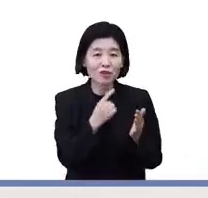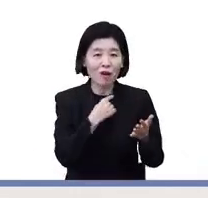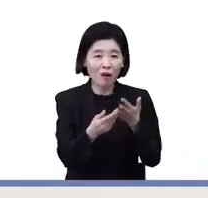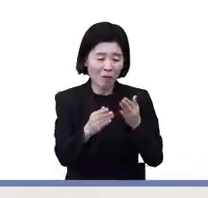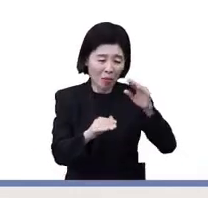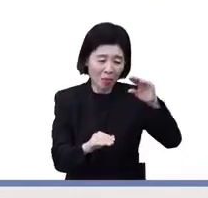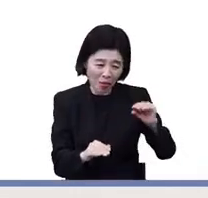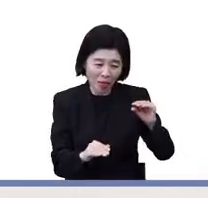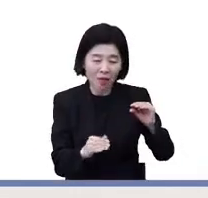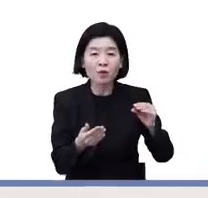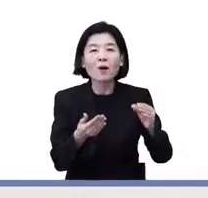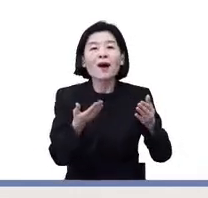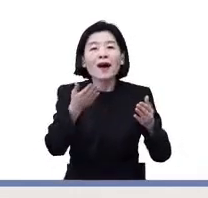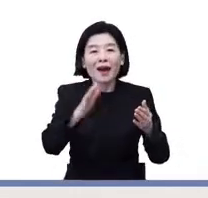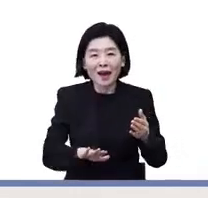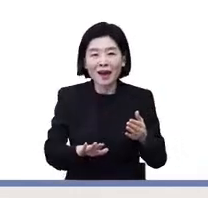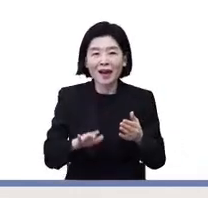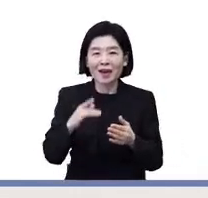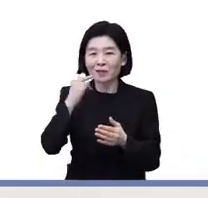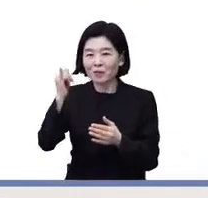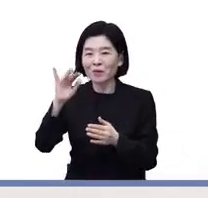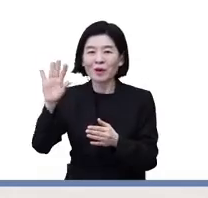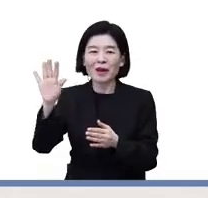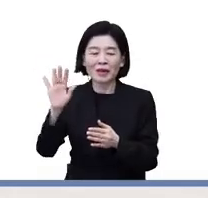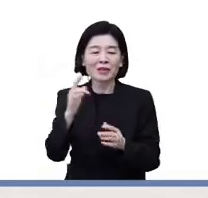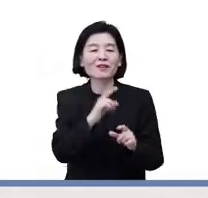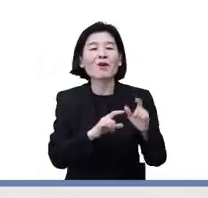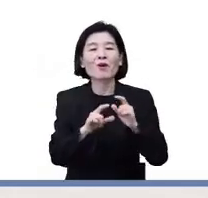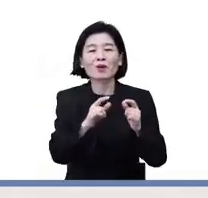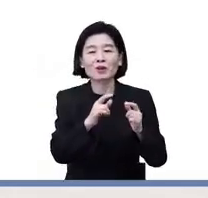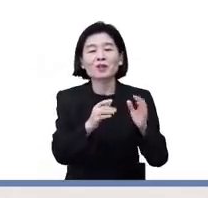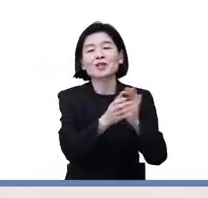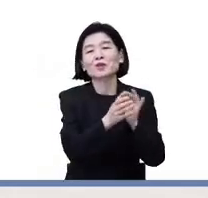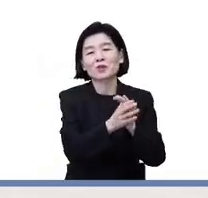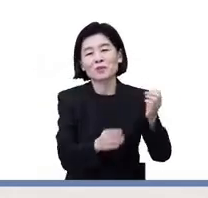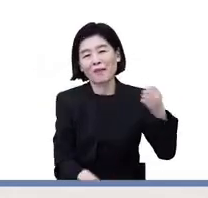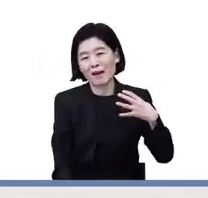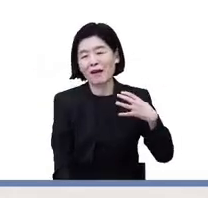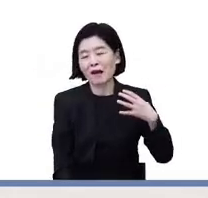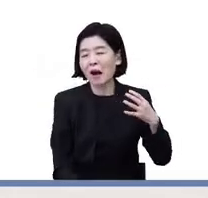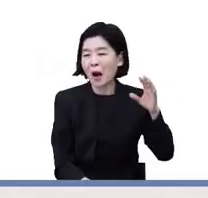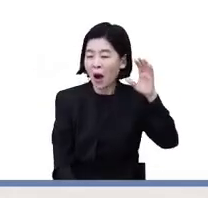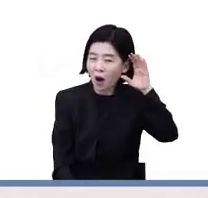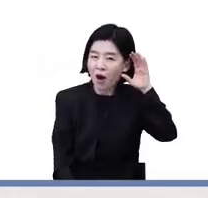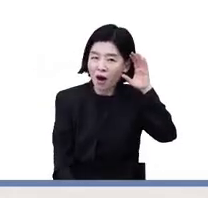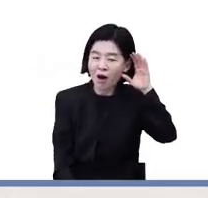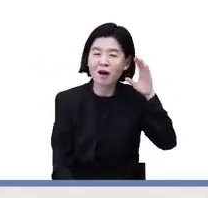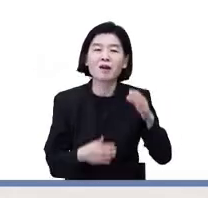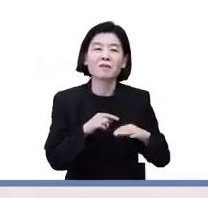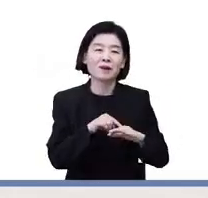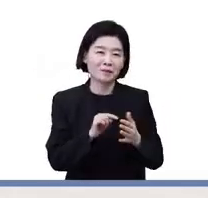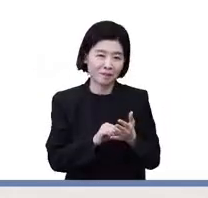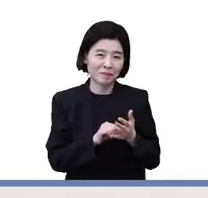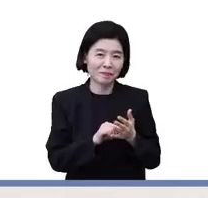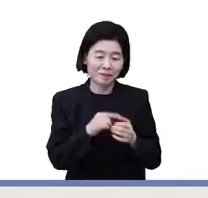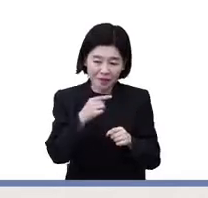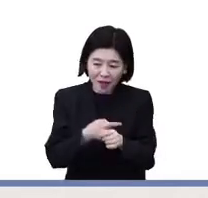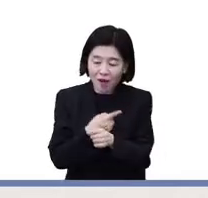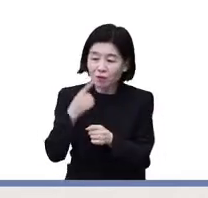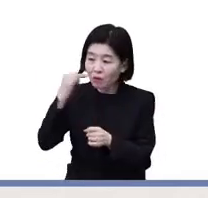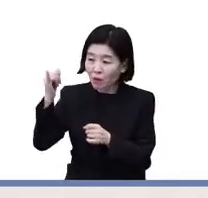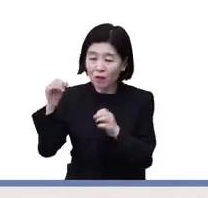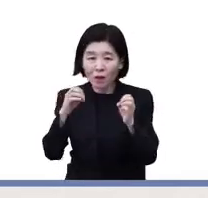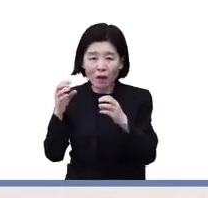그럼에도 불구하고 부모의 말보다 또래의 말을 더 참고하는 심리가 있습니다. 또 이런 심리로 부모와 대화를 하니까 논쟁도